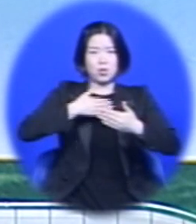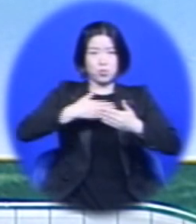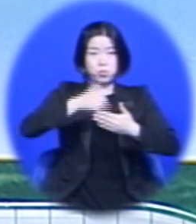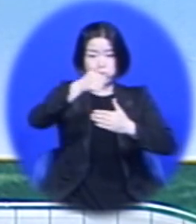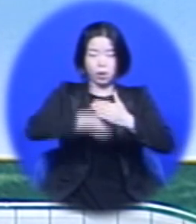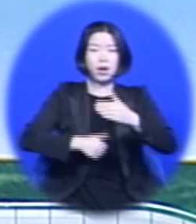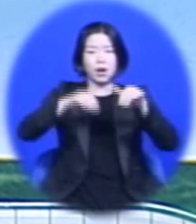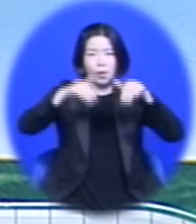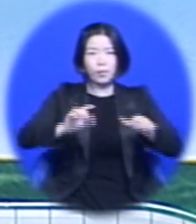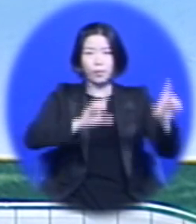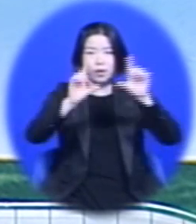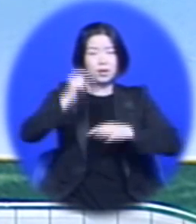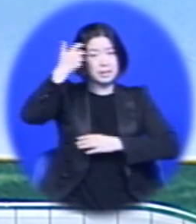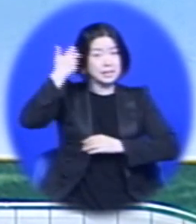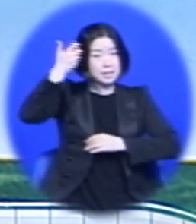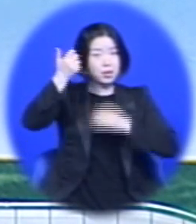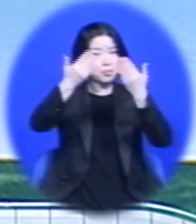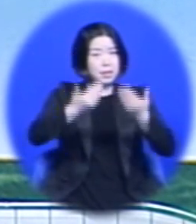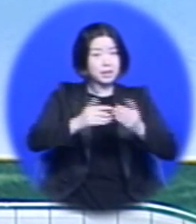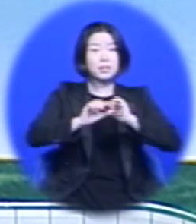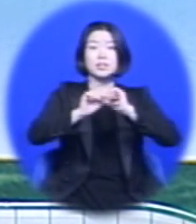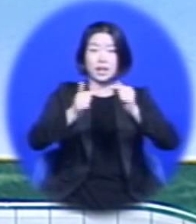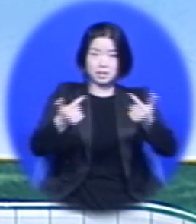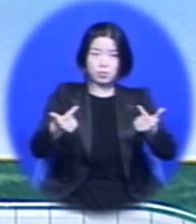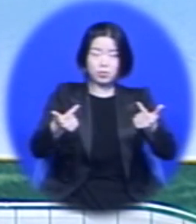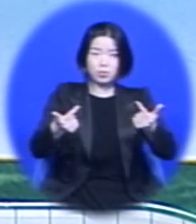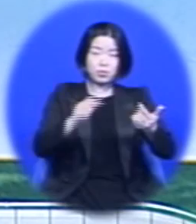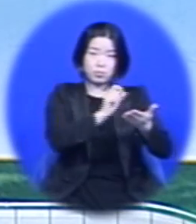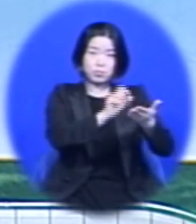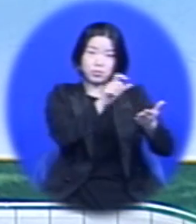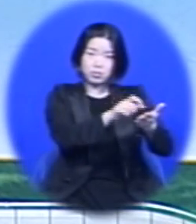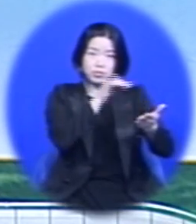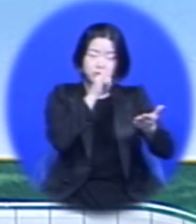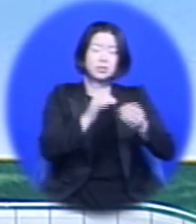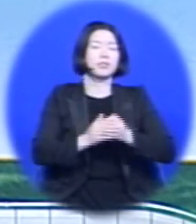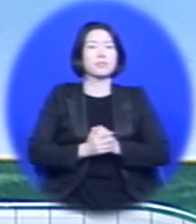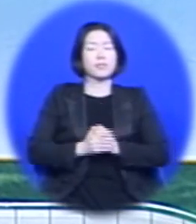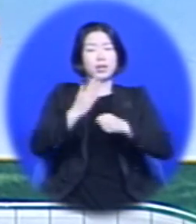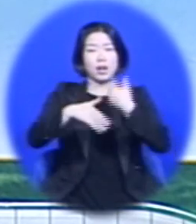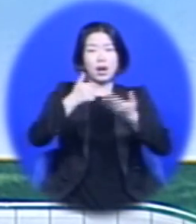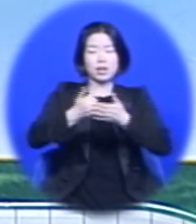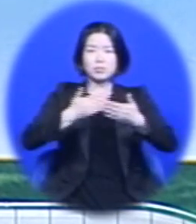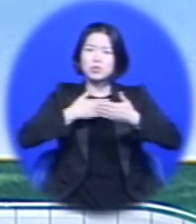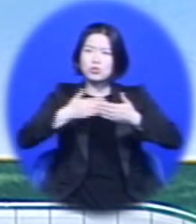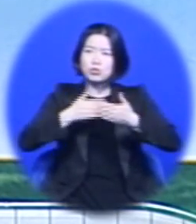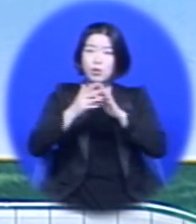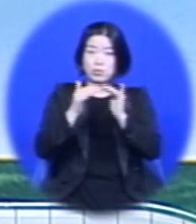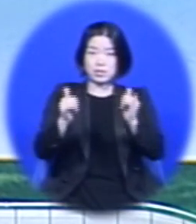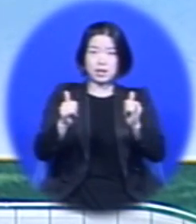빠뜨리는 종살이의 영을 받은 것이 아니라 그렇게 썼습니다. 하나님이 두려운